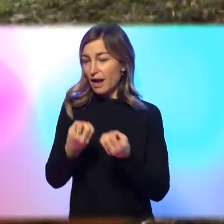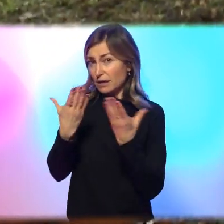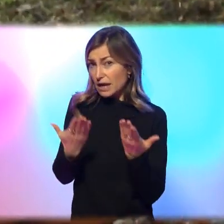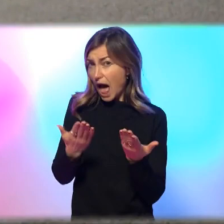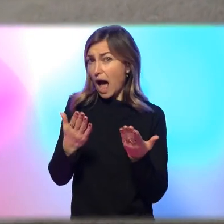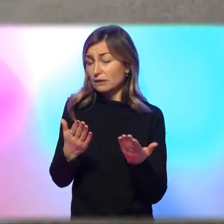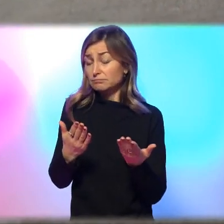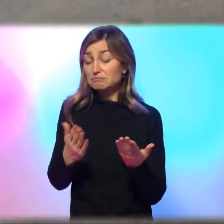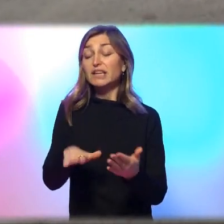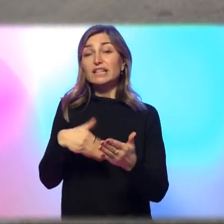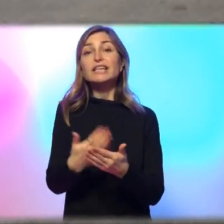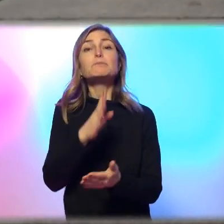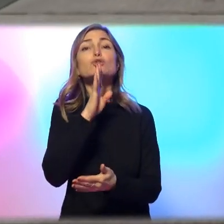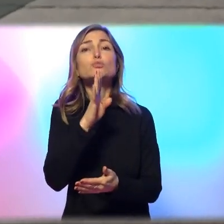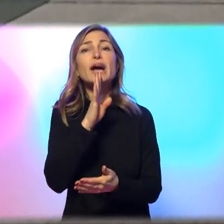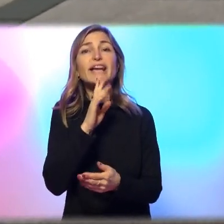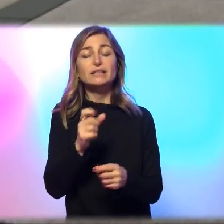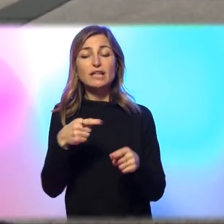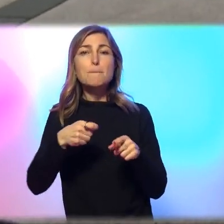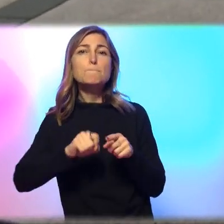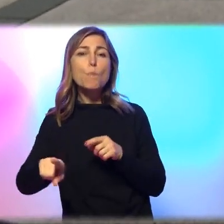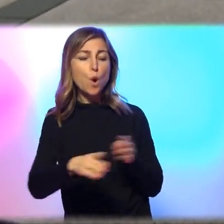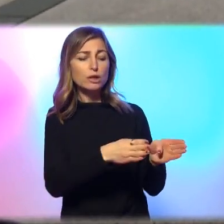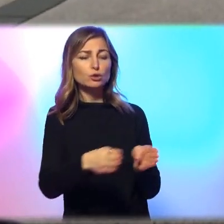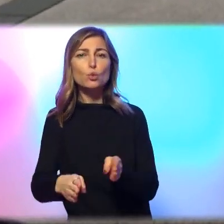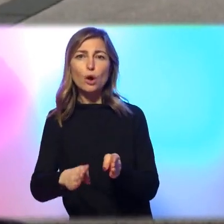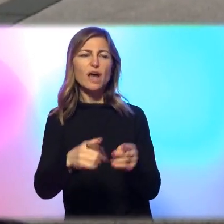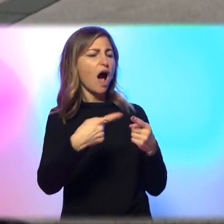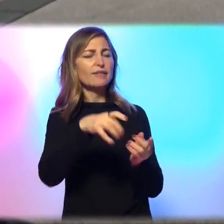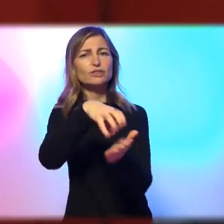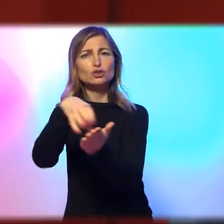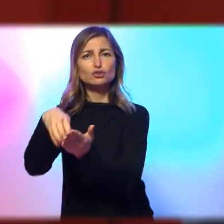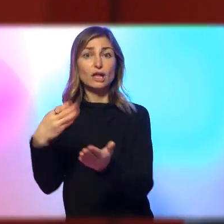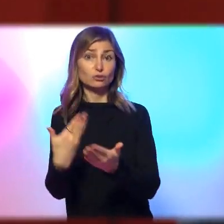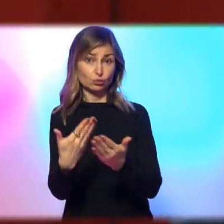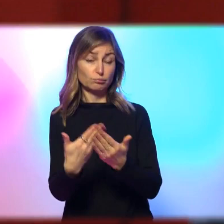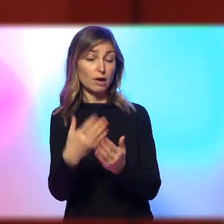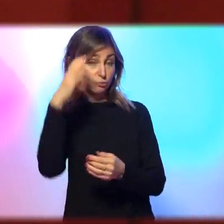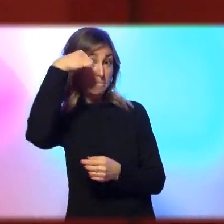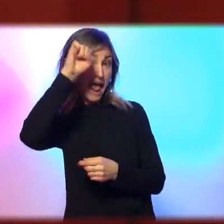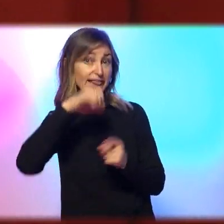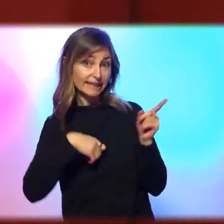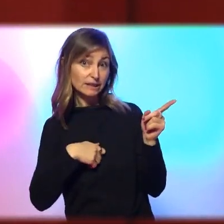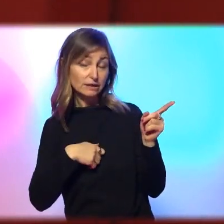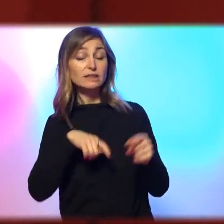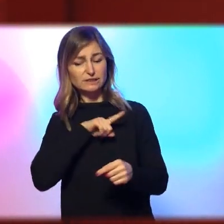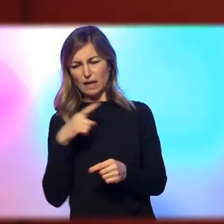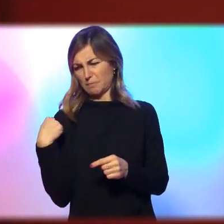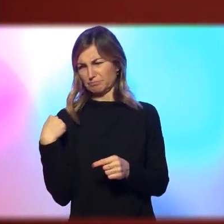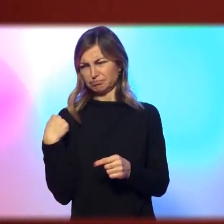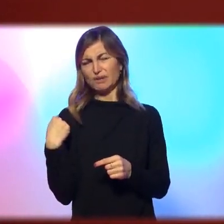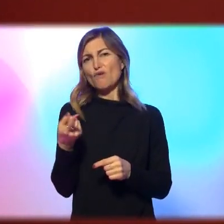ich persönlich sehr schätze. Natürlich gibt es solche sprechenden Mülltonnen auch in anderen Städten, zum Beispiel in